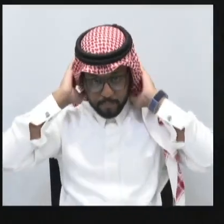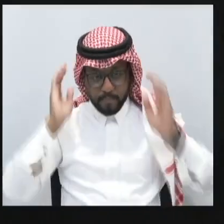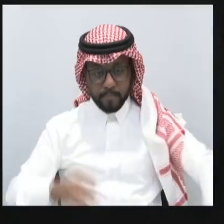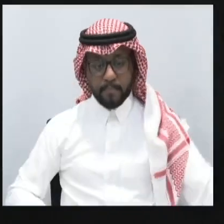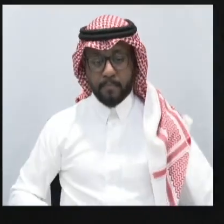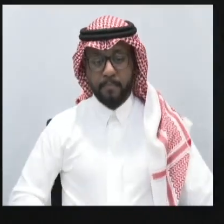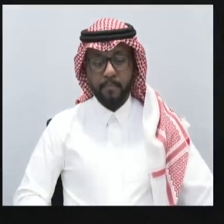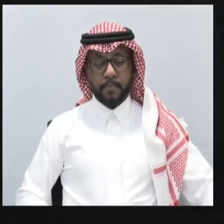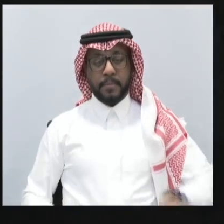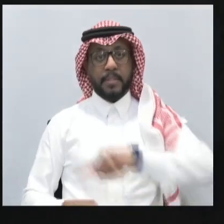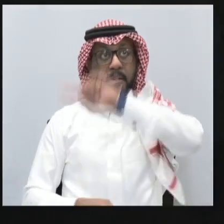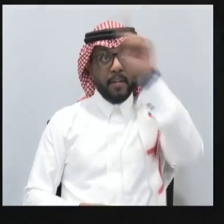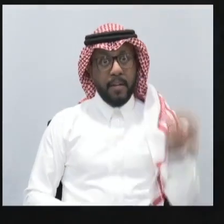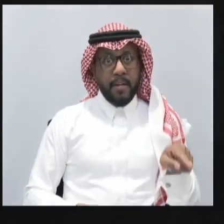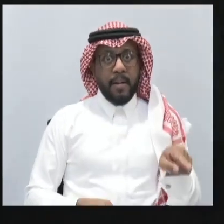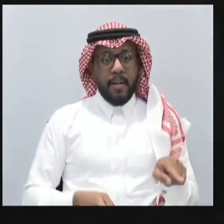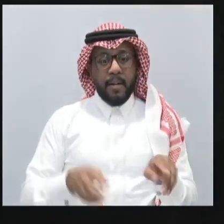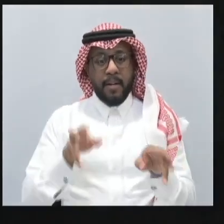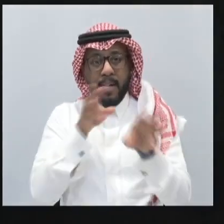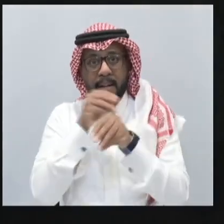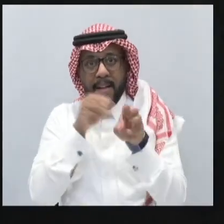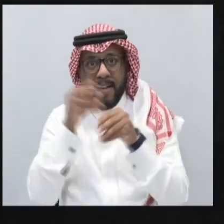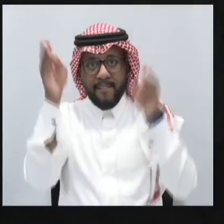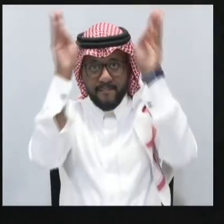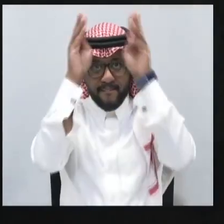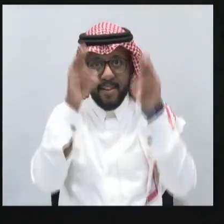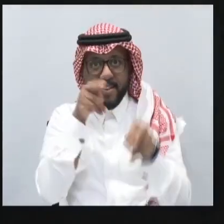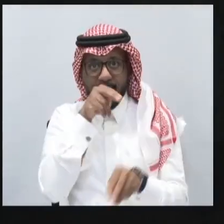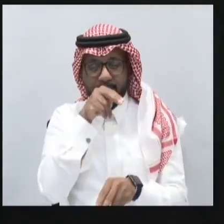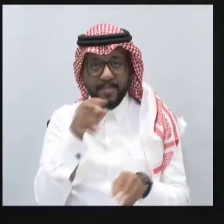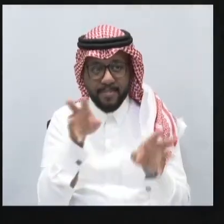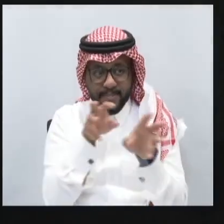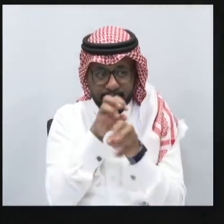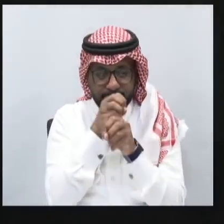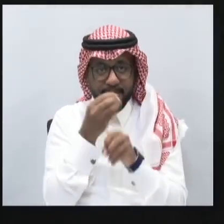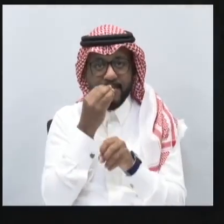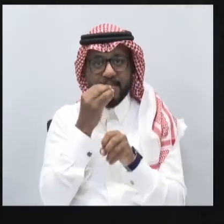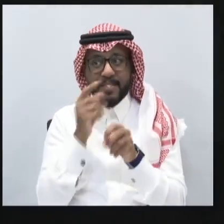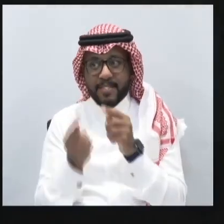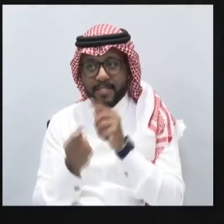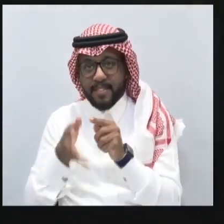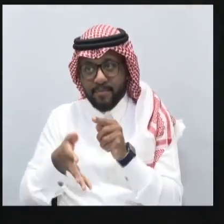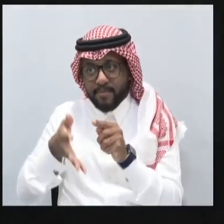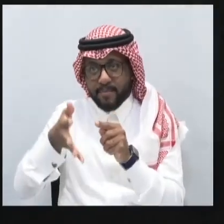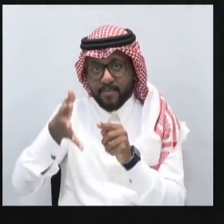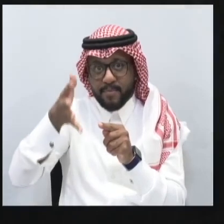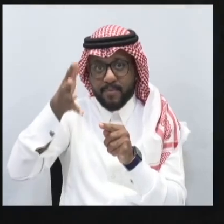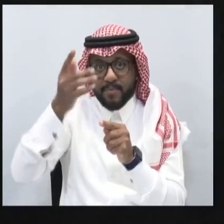طاقته بيستفيد منه من هو ممتازين الارنب الارنب عشان